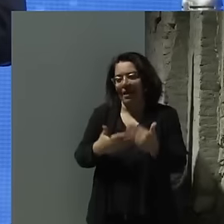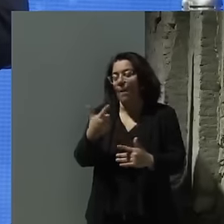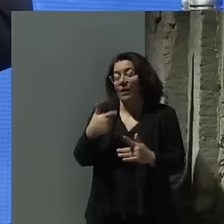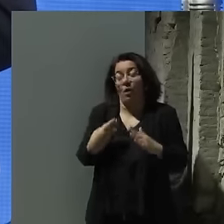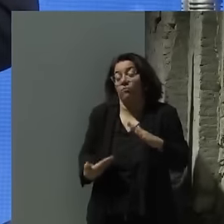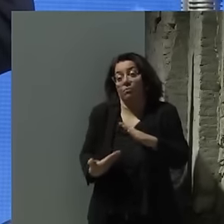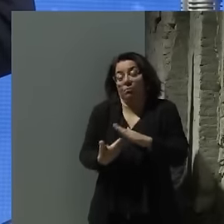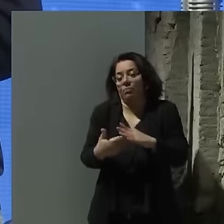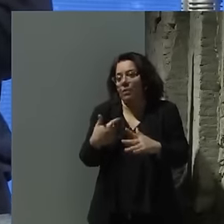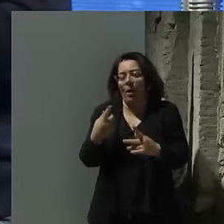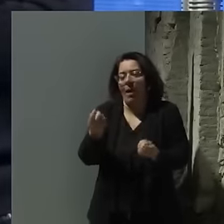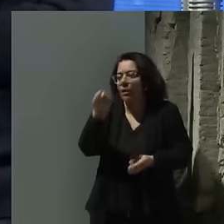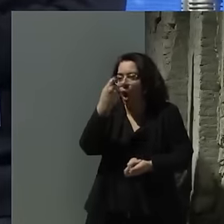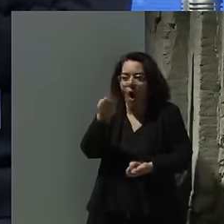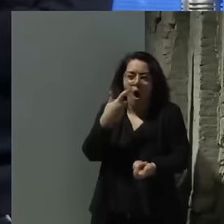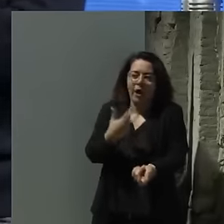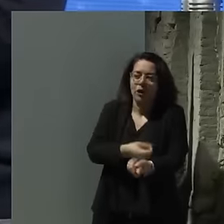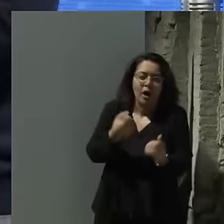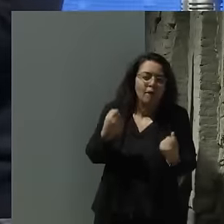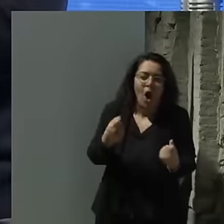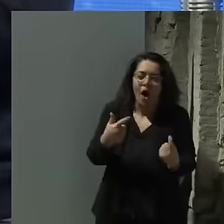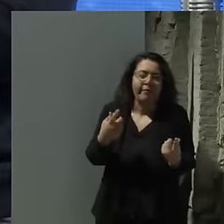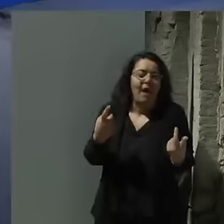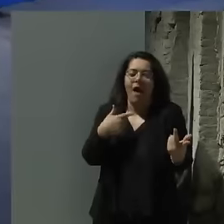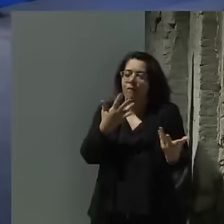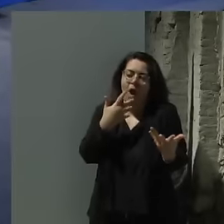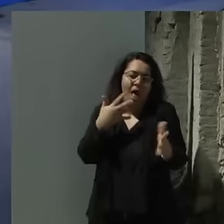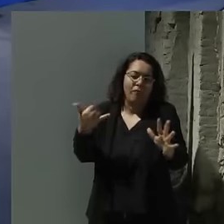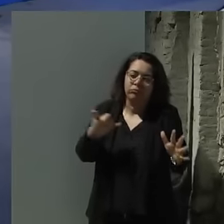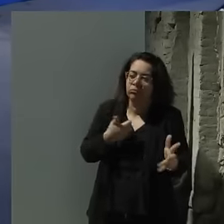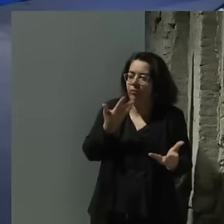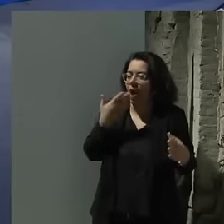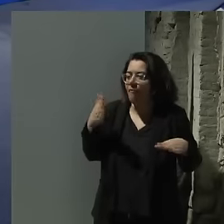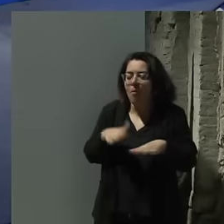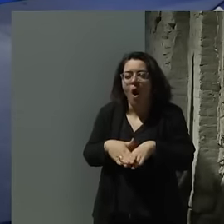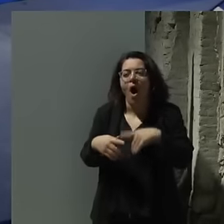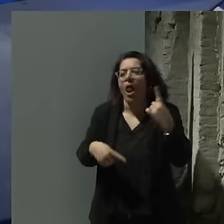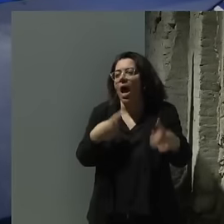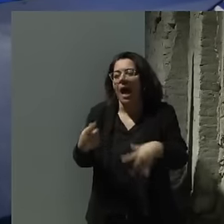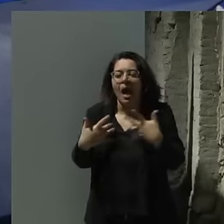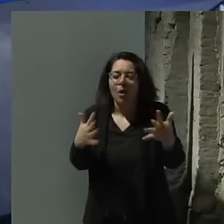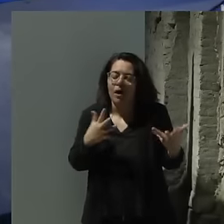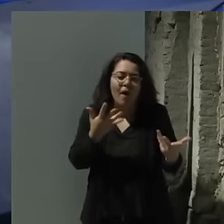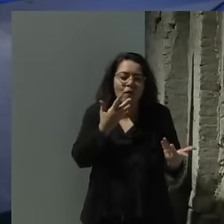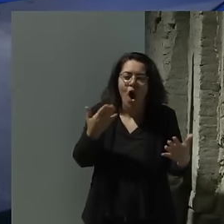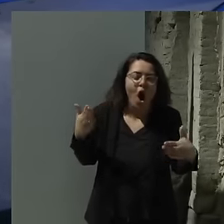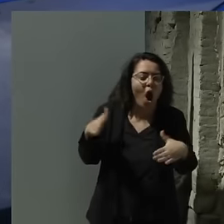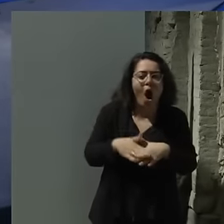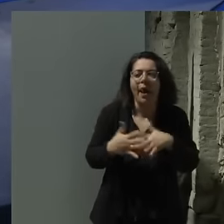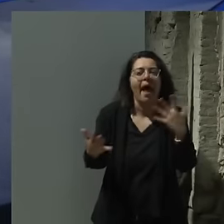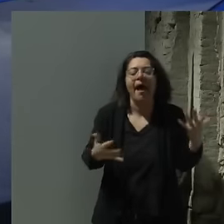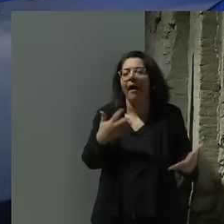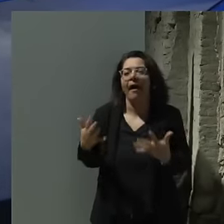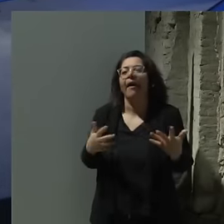farla finita prima di disintossicarmi perché non ce la facevo più. E mentre stavo prendendo il coraggio per farlo, io avevo un cane, che un